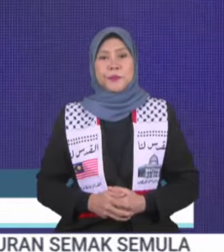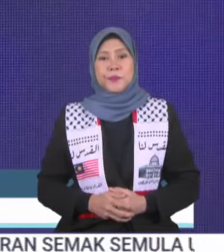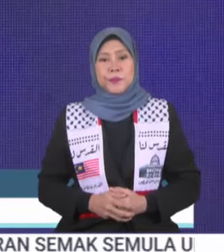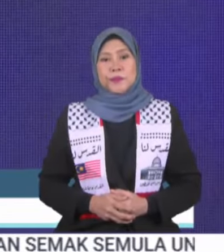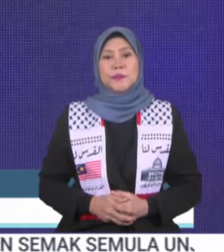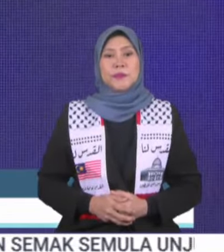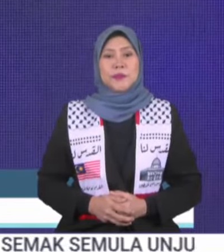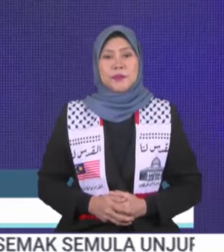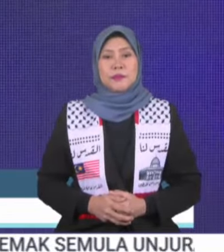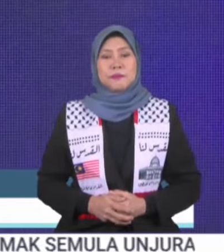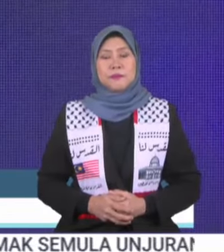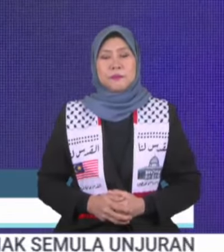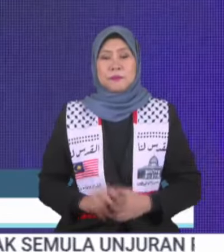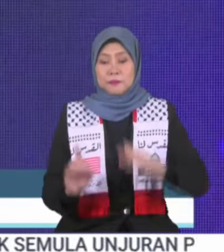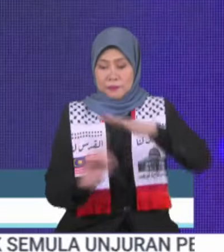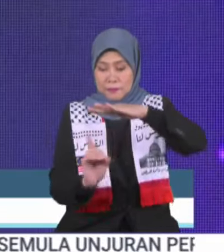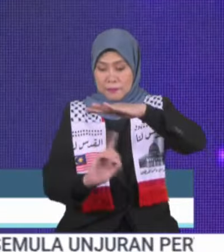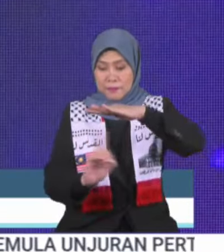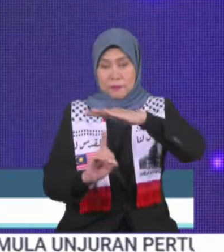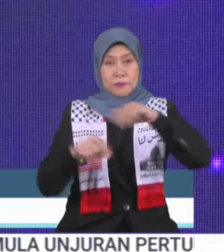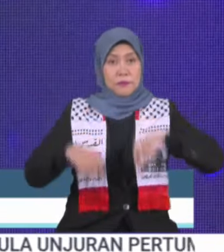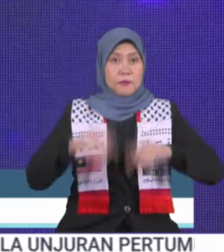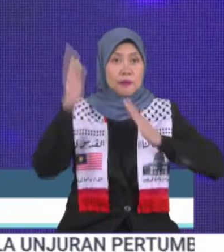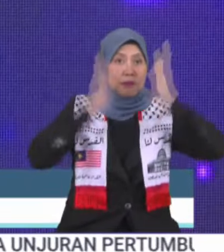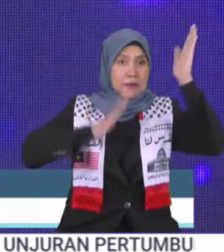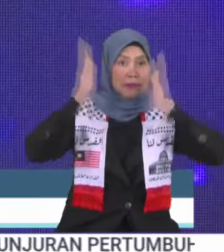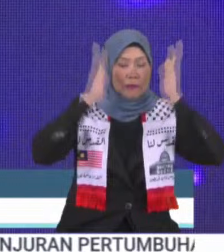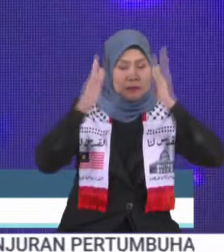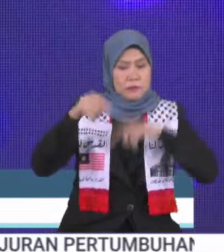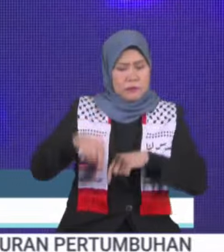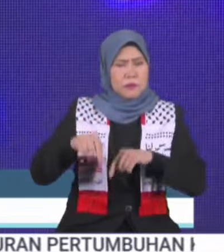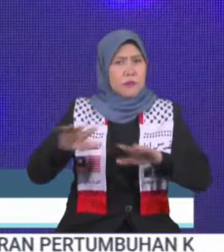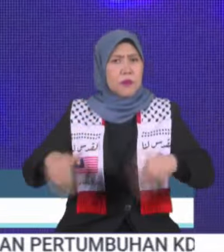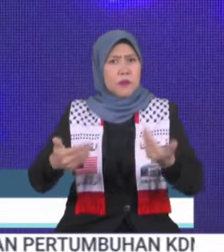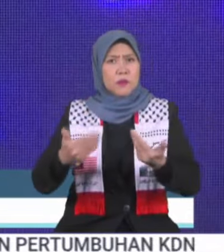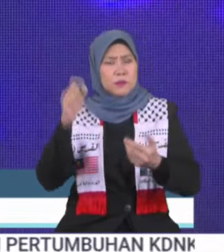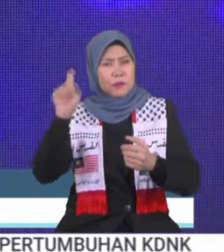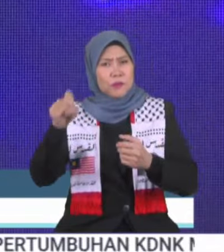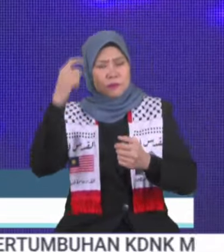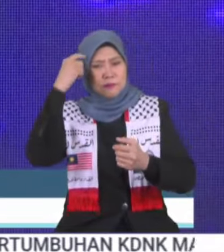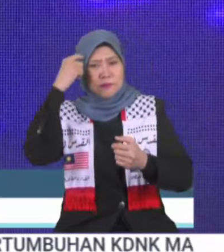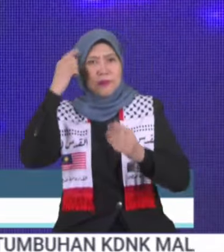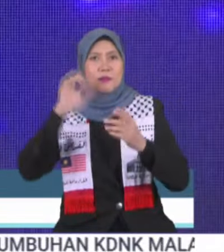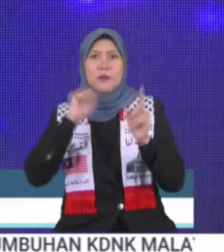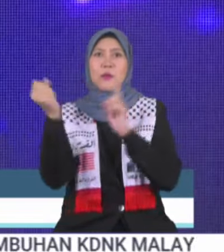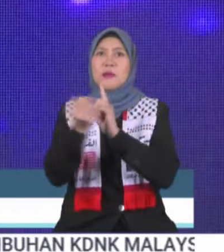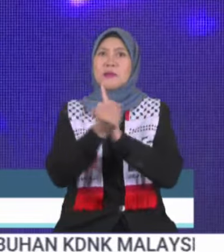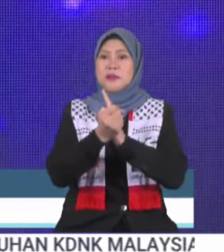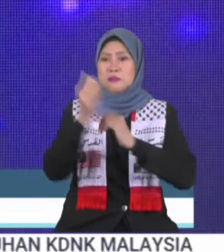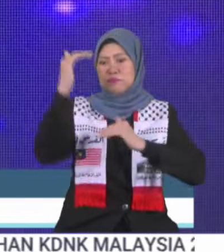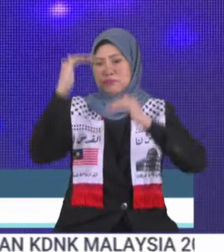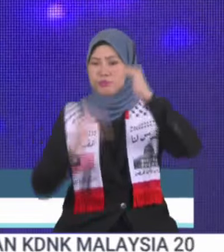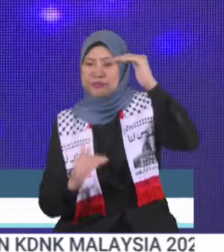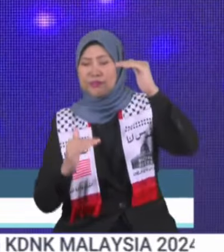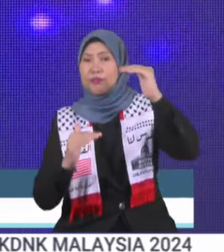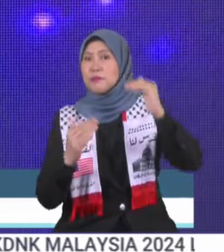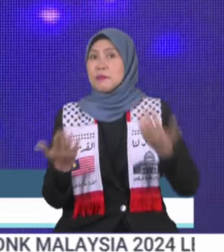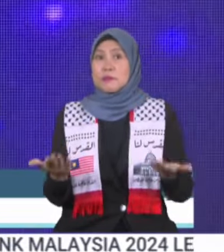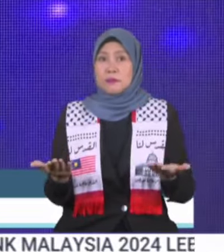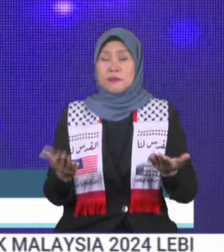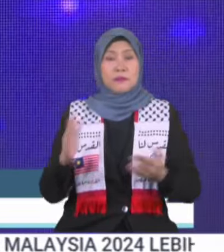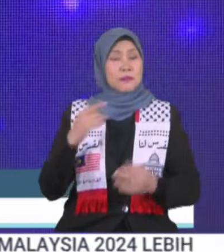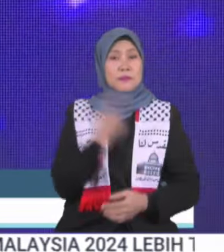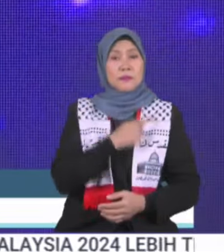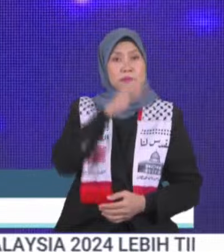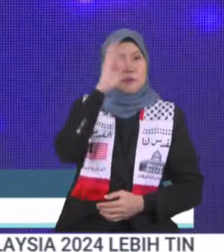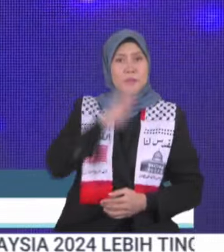Malaysia ini dasar afirmatif untuk memikir merenung tentang keadaan ketidakadilan, tapi tidak